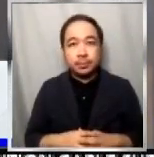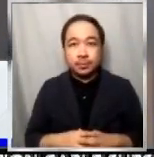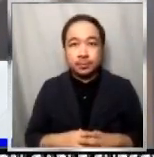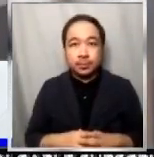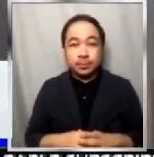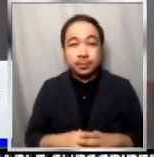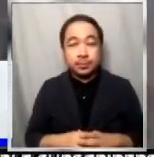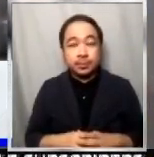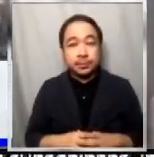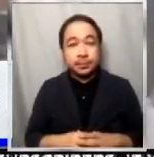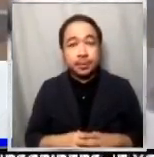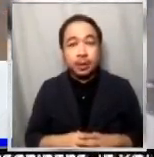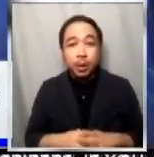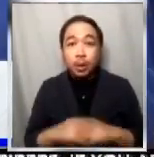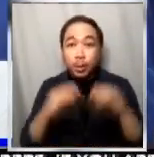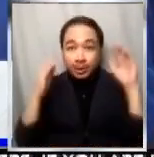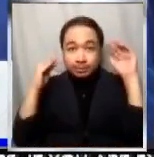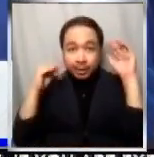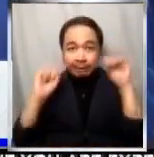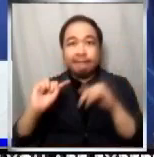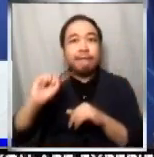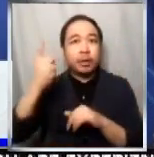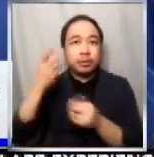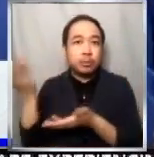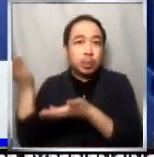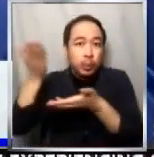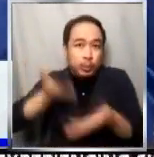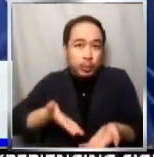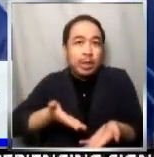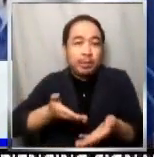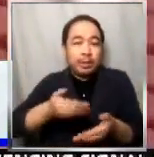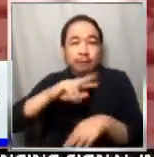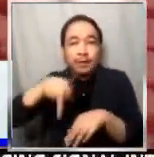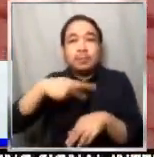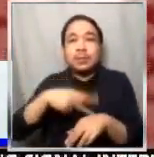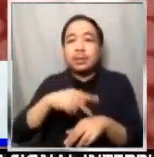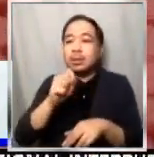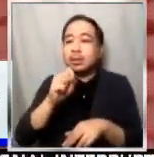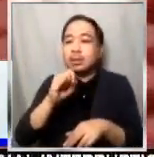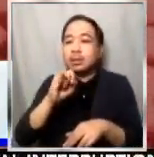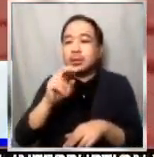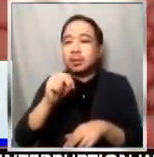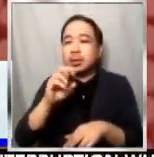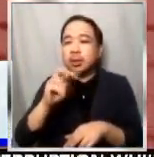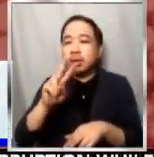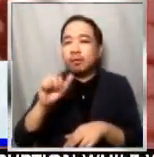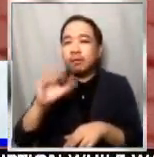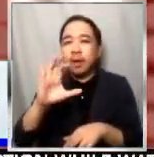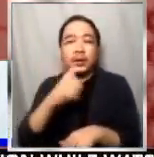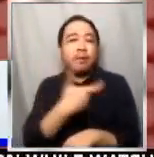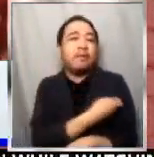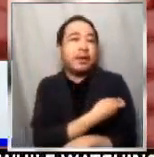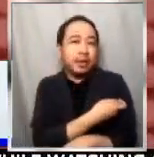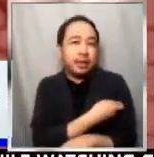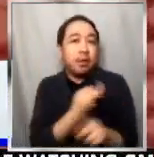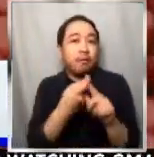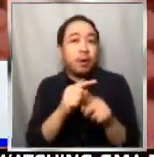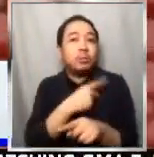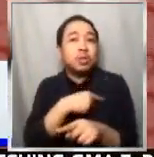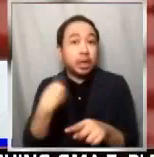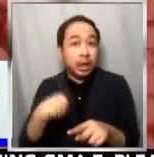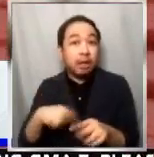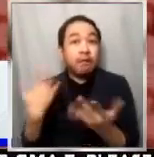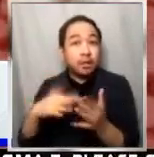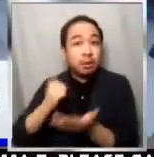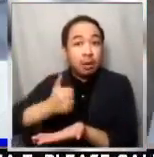Inaasahang maunang dumating sa bansa ang bakunang gawa ng Sinovac Biotech ng China na nabigyan na ng Emergency Use Authorization o EUA